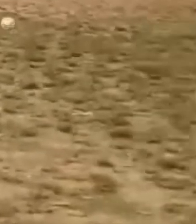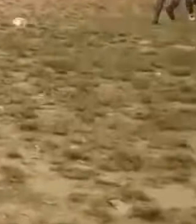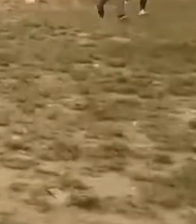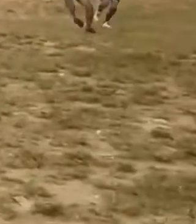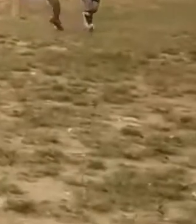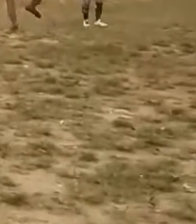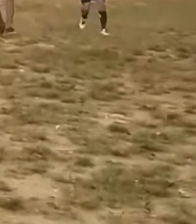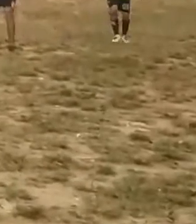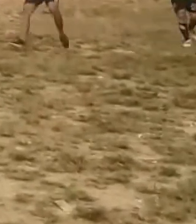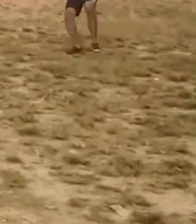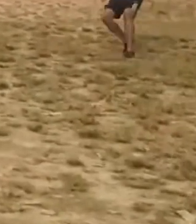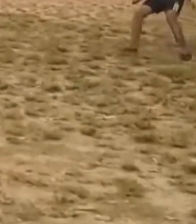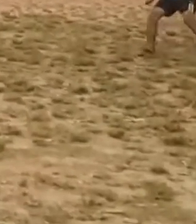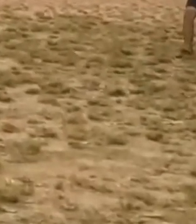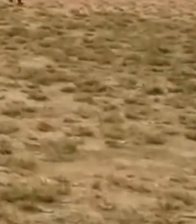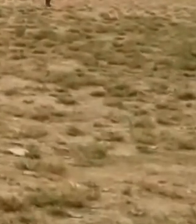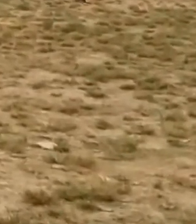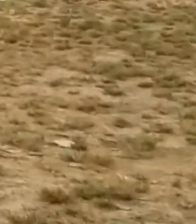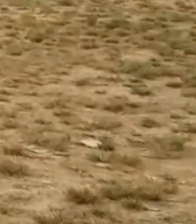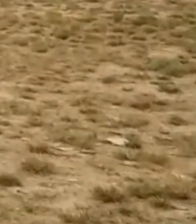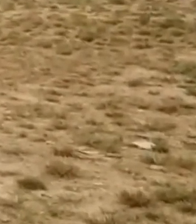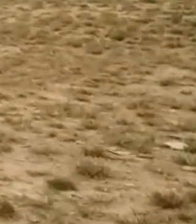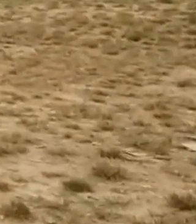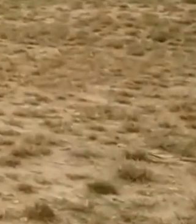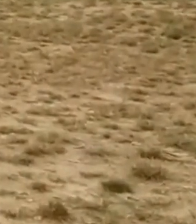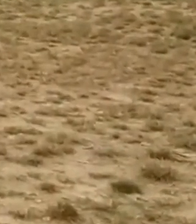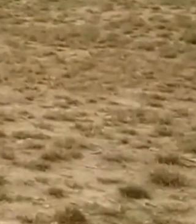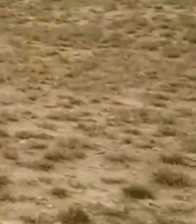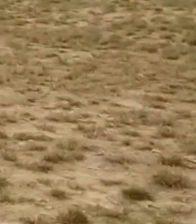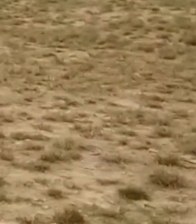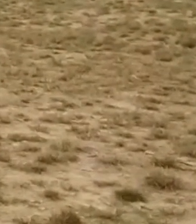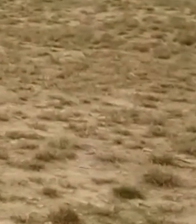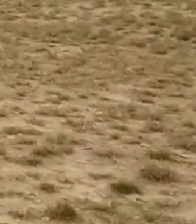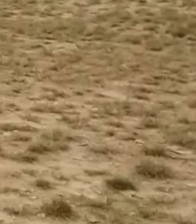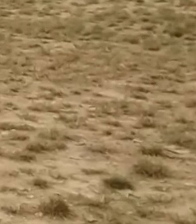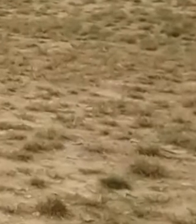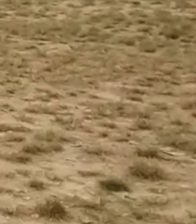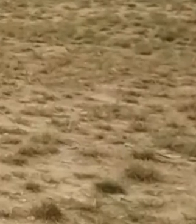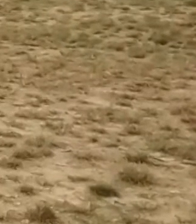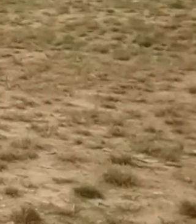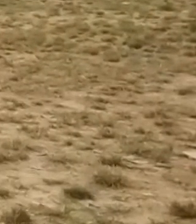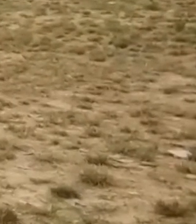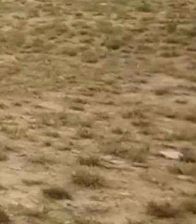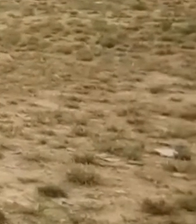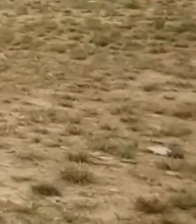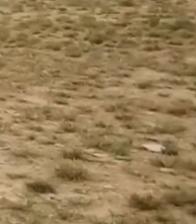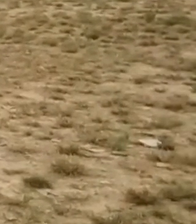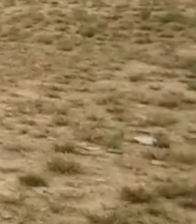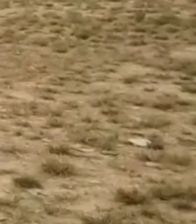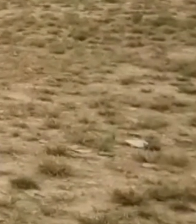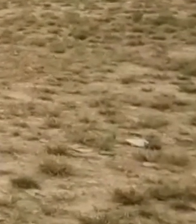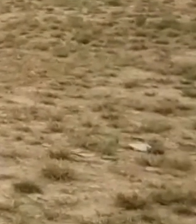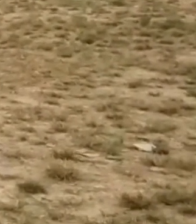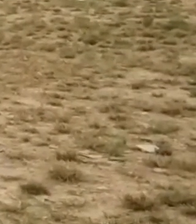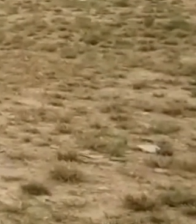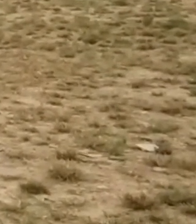आउटमा गएको थियो। पेनाल्टी सुट आउटमा शिखर नगरपालिकाले दिपायल सिलगढी नगरपालिकालाई पराजित गरी उपाधि जितेको हो।